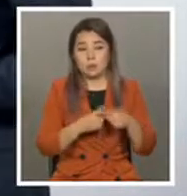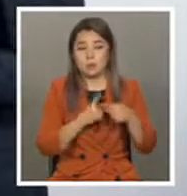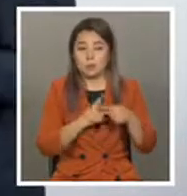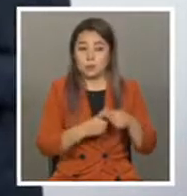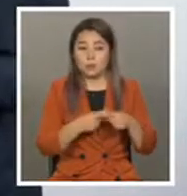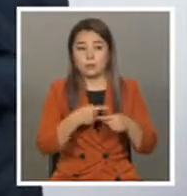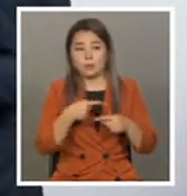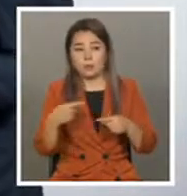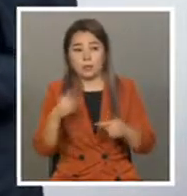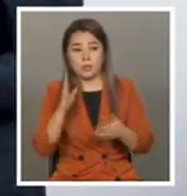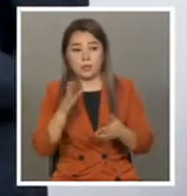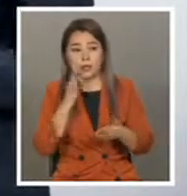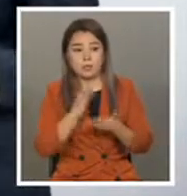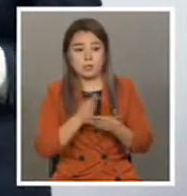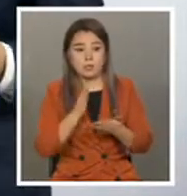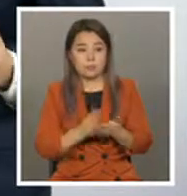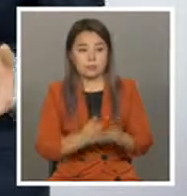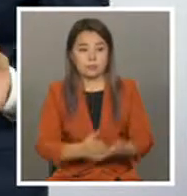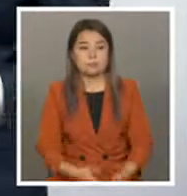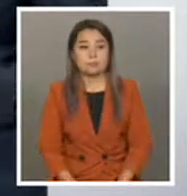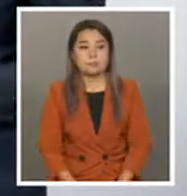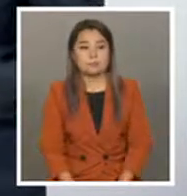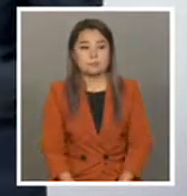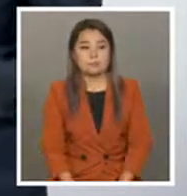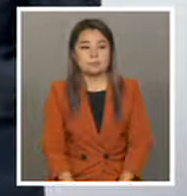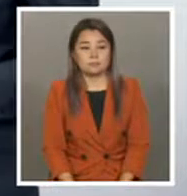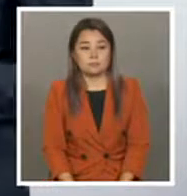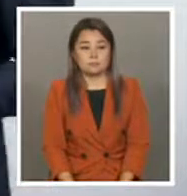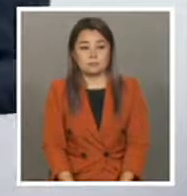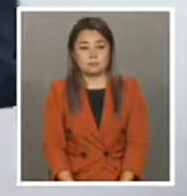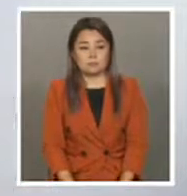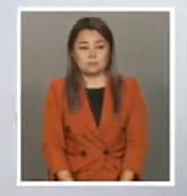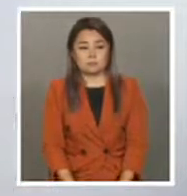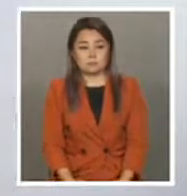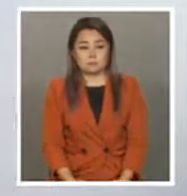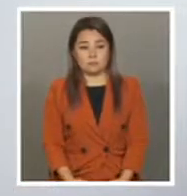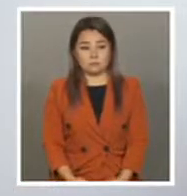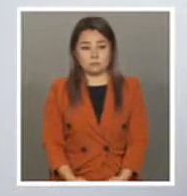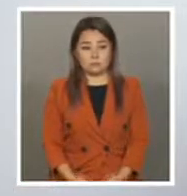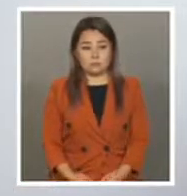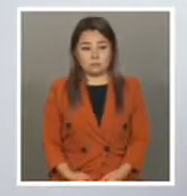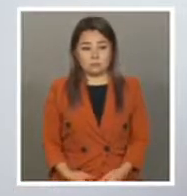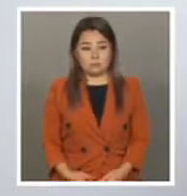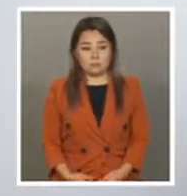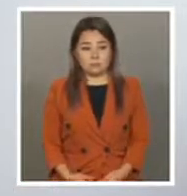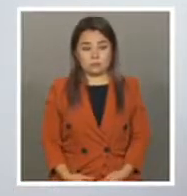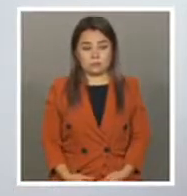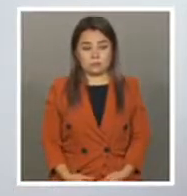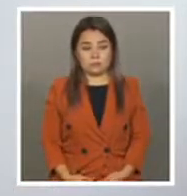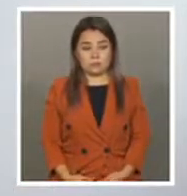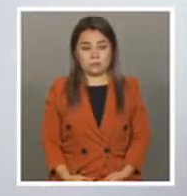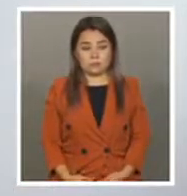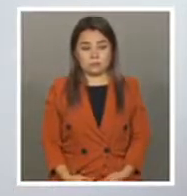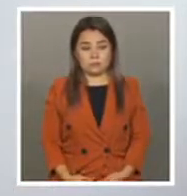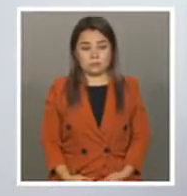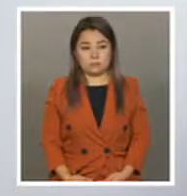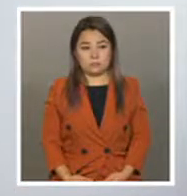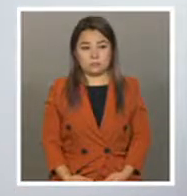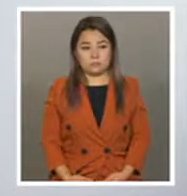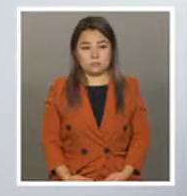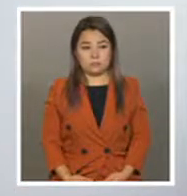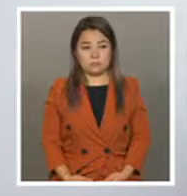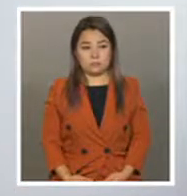керек. Қайсысы теріс, қайсысы оң десеңіз, ол мына қосылып тұрған түбірлердің қосындысының мәнінің таңбасына